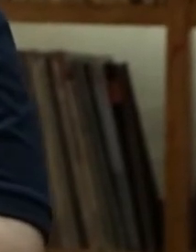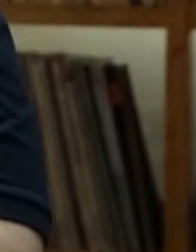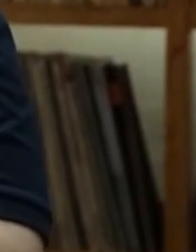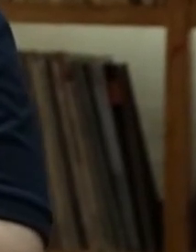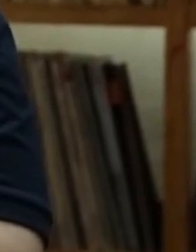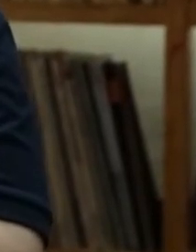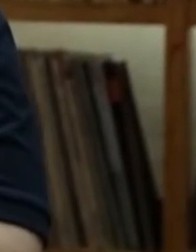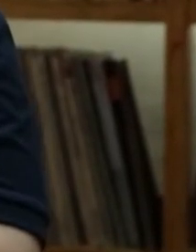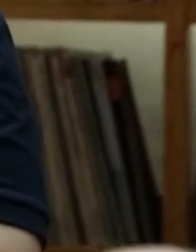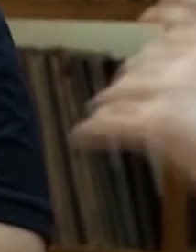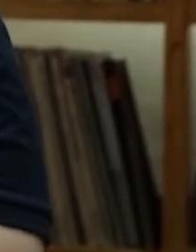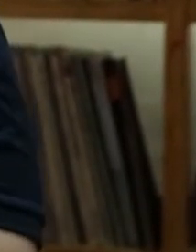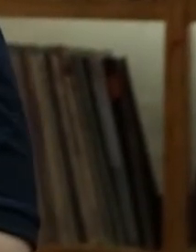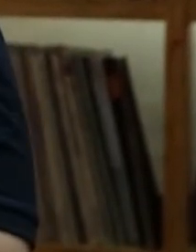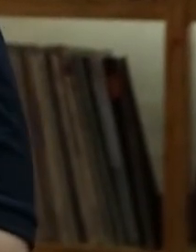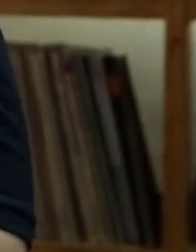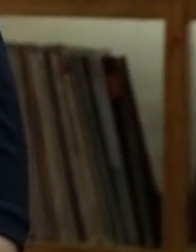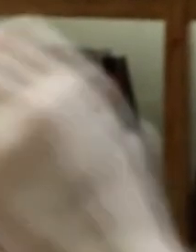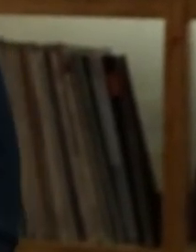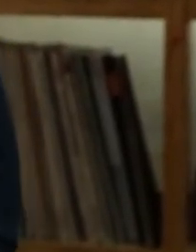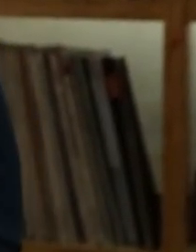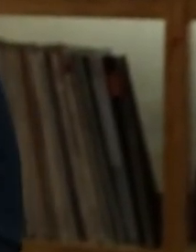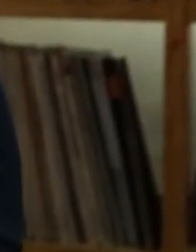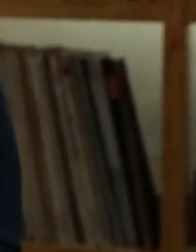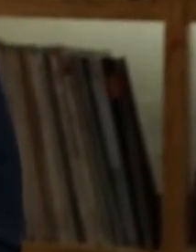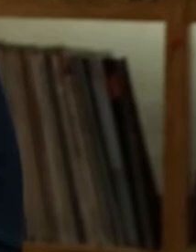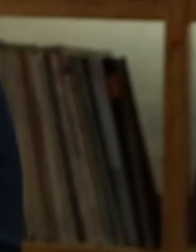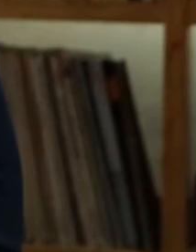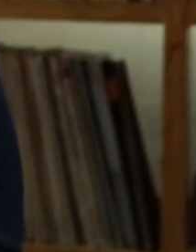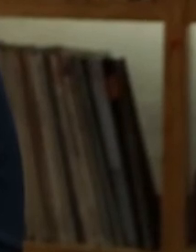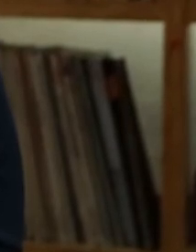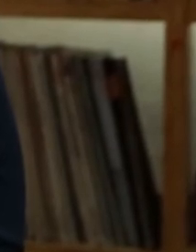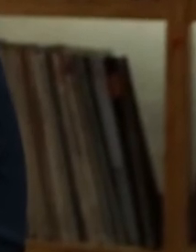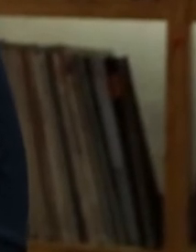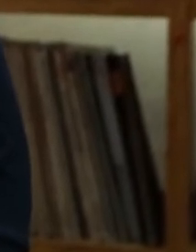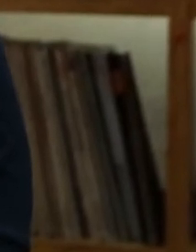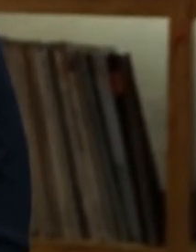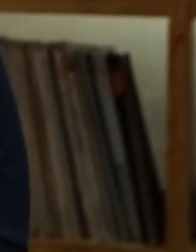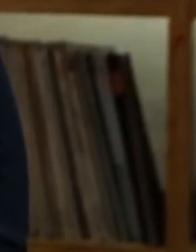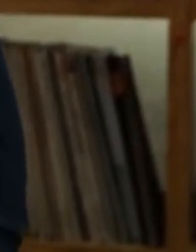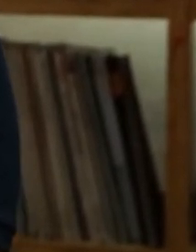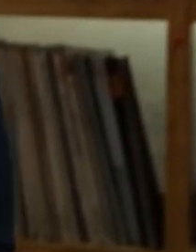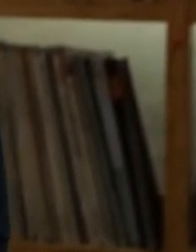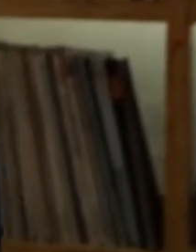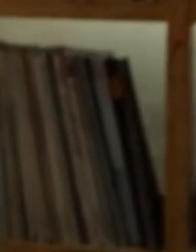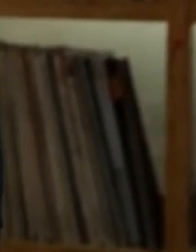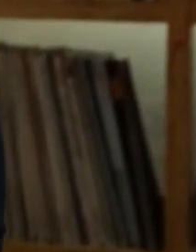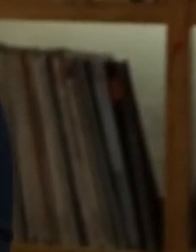반찬 좋아하는 반찬 뭐예요? 아 모르겠어요. 모르겠어요. 너무 많아 맛있는 게 세상에.